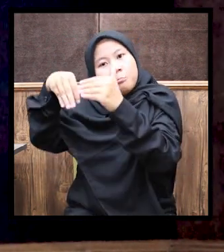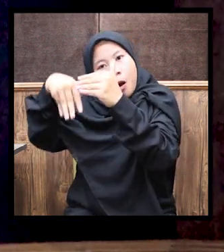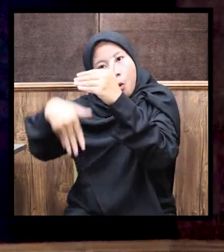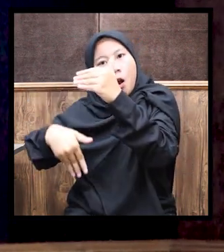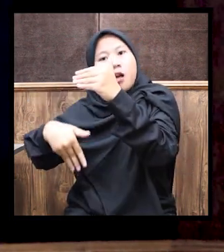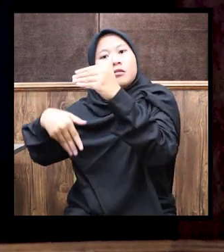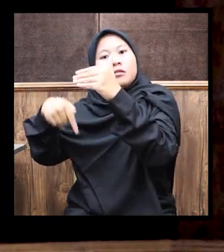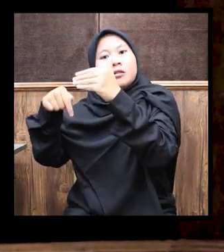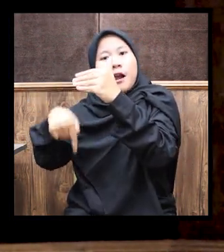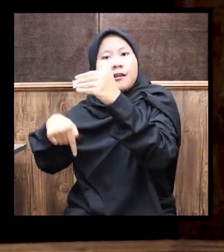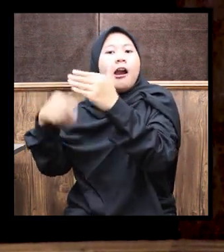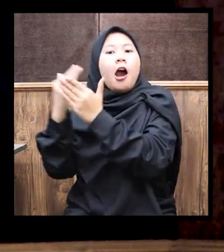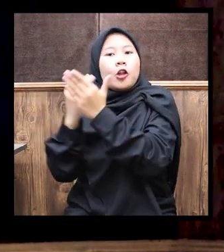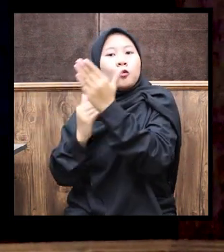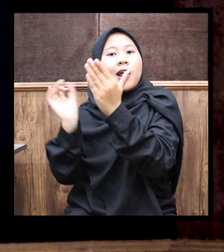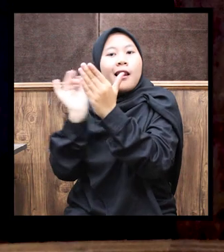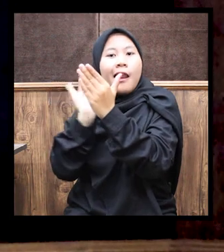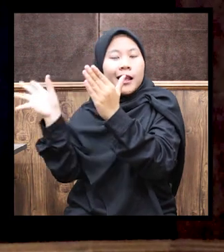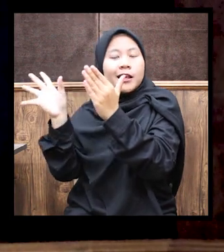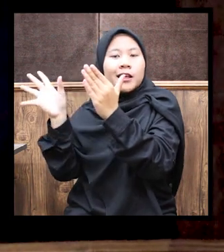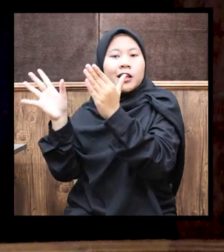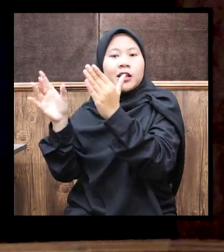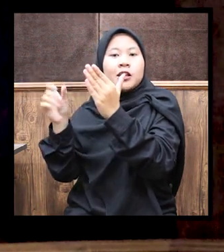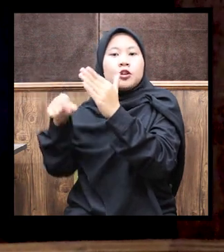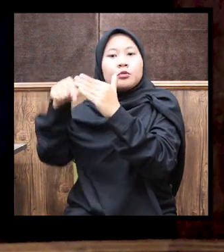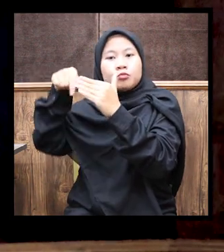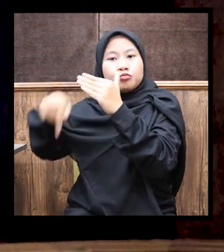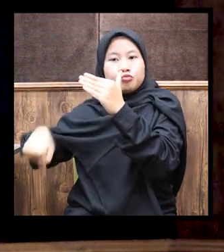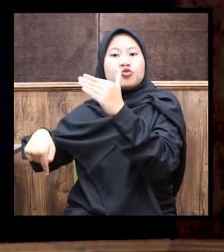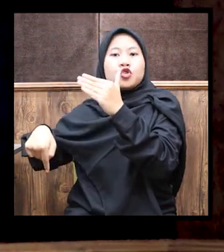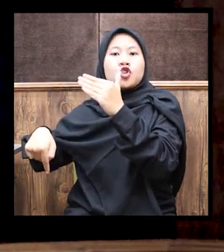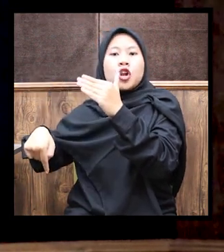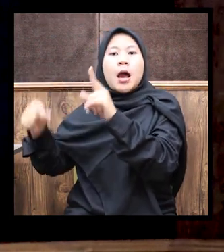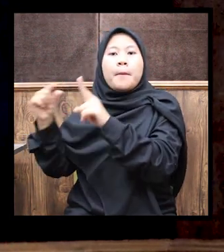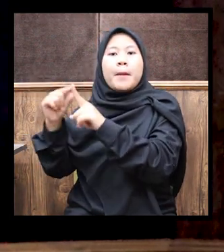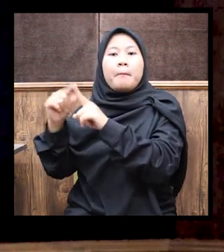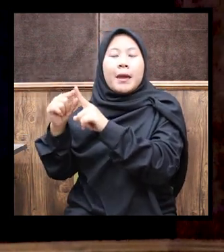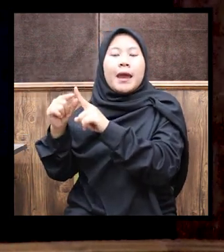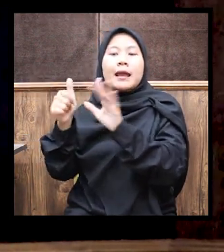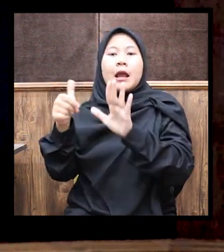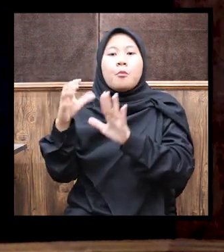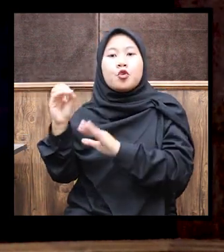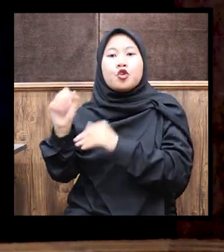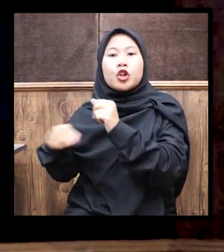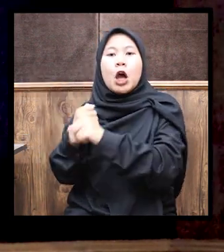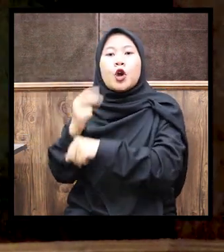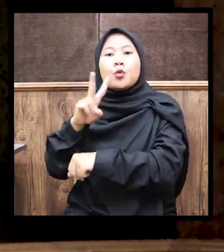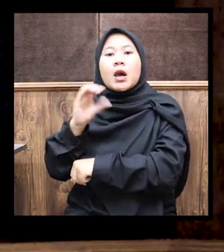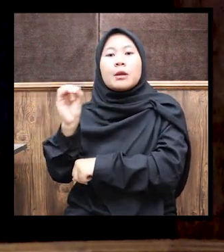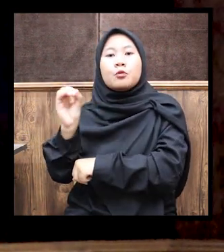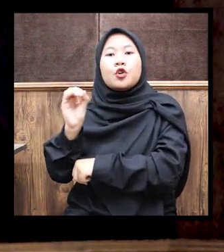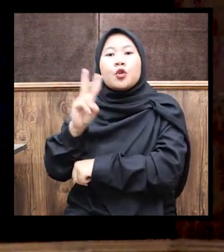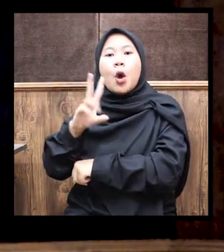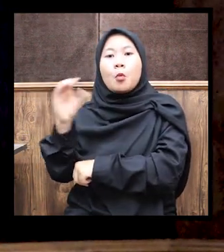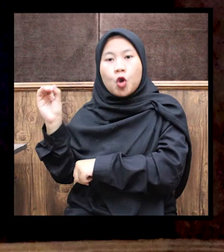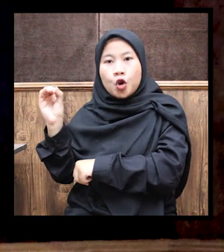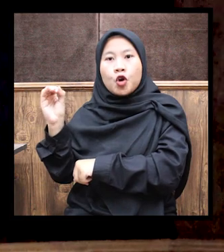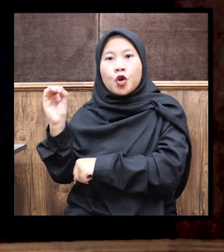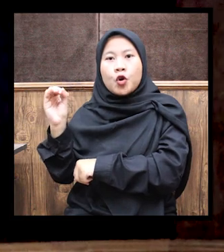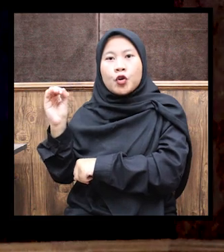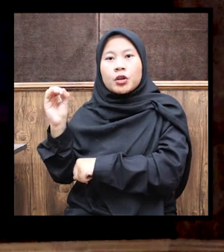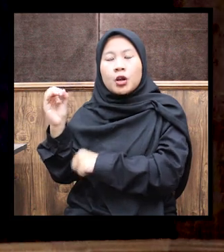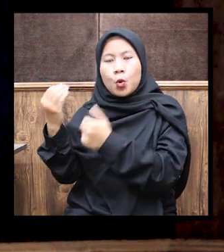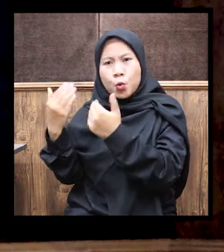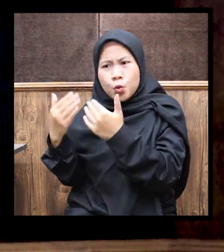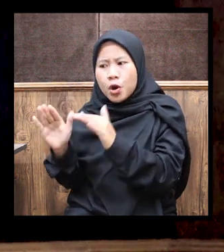regulasi-regulasi yang lain kemudian muncullah PP 60 tahun 2020 tentu saja setelah PPI itu Muncul